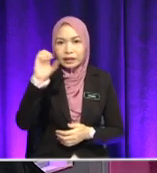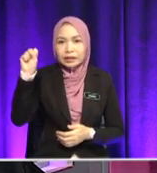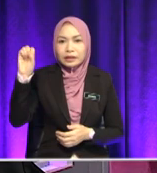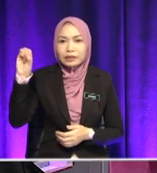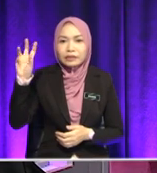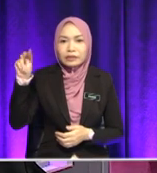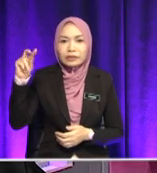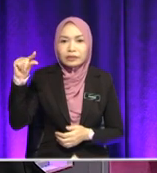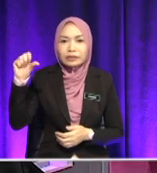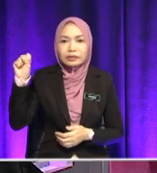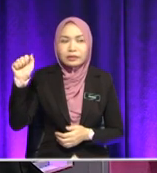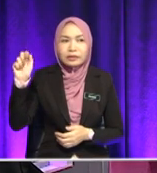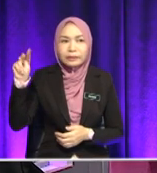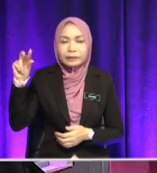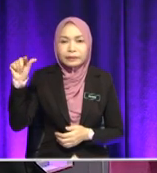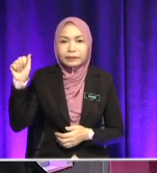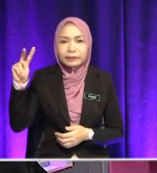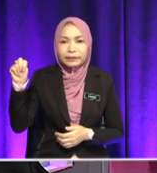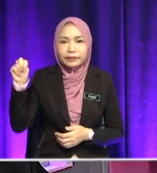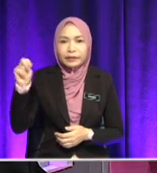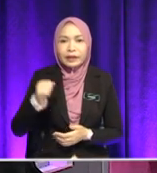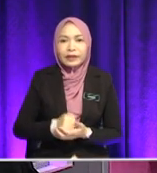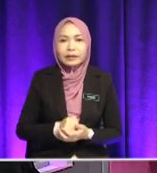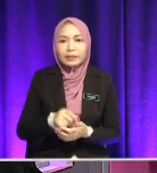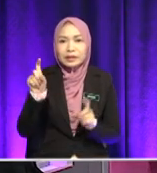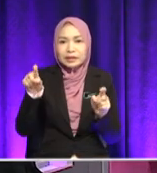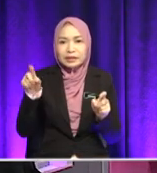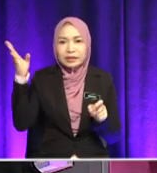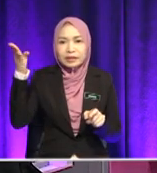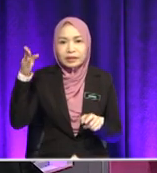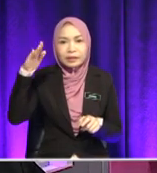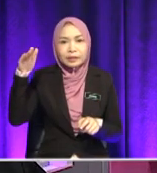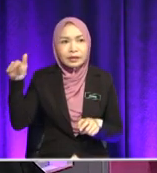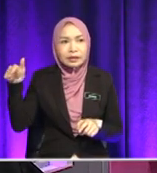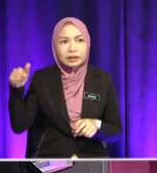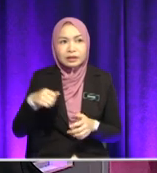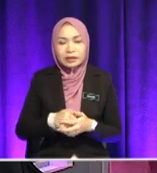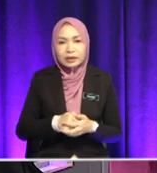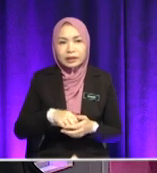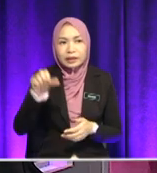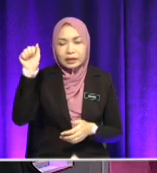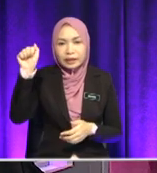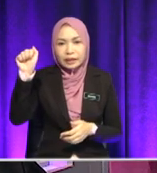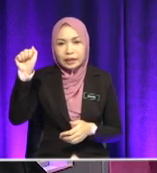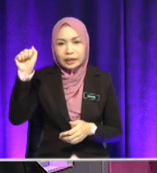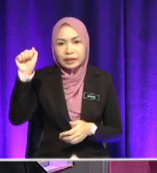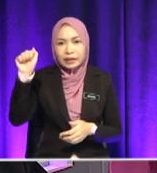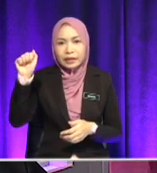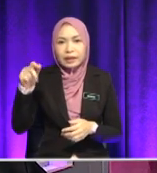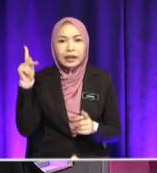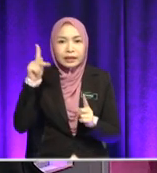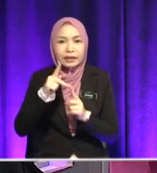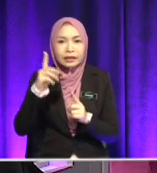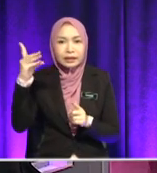darat ditolak dengan b garasi kemudian di sini e akan pergi ke di kaki